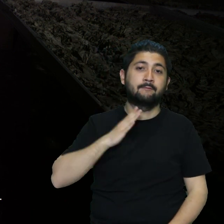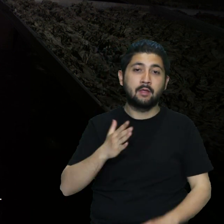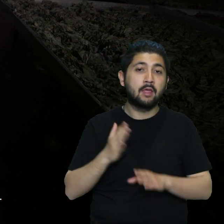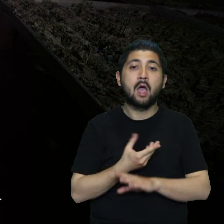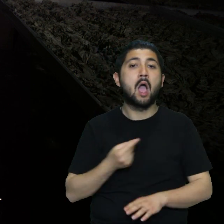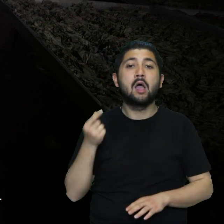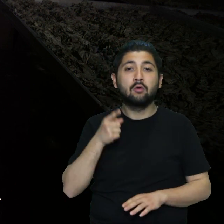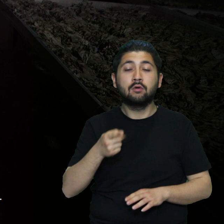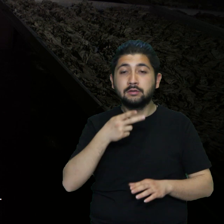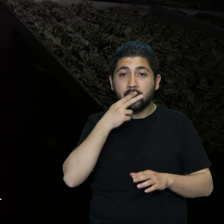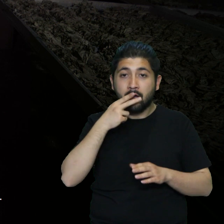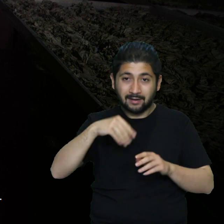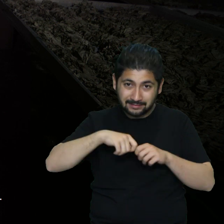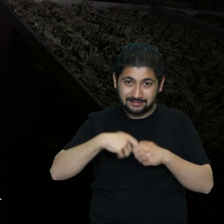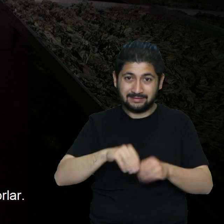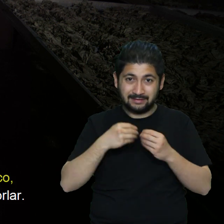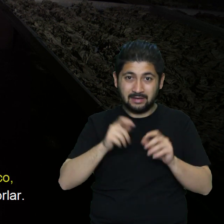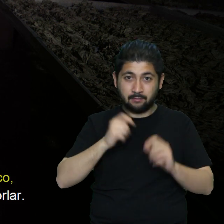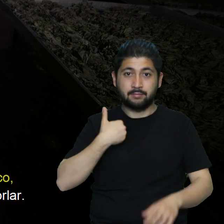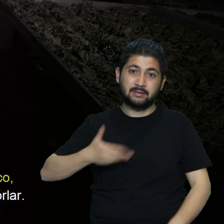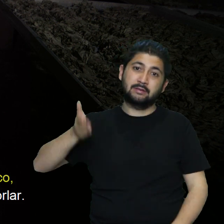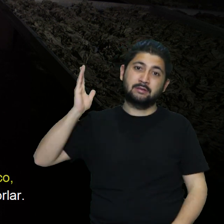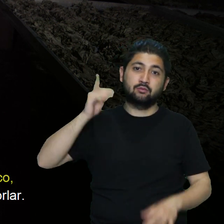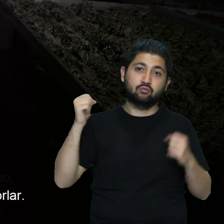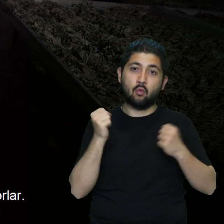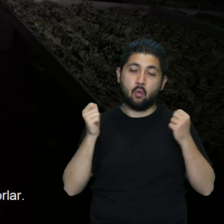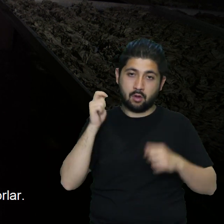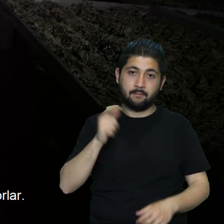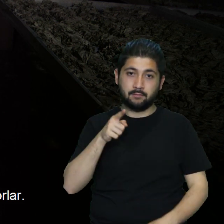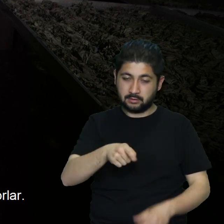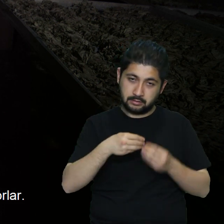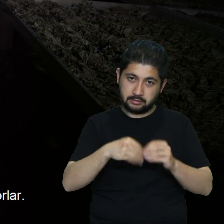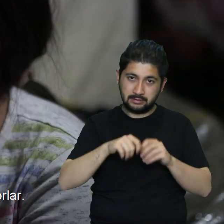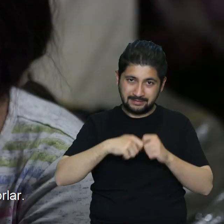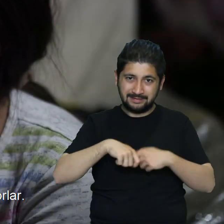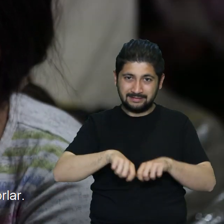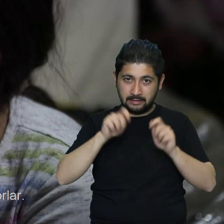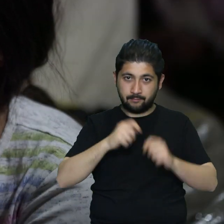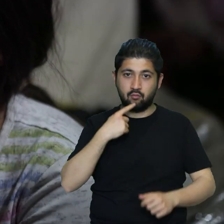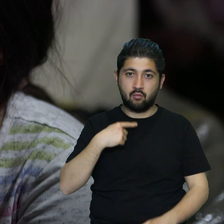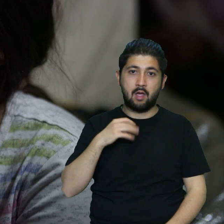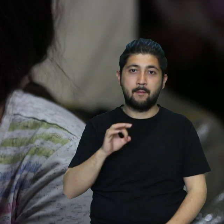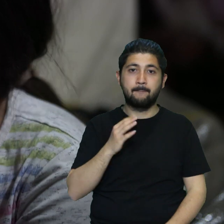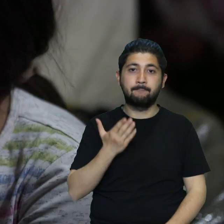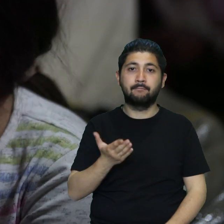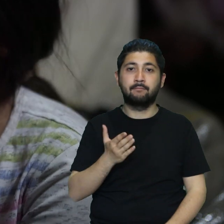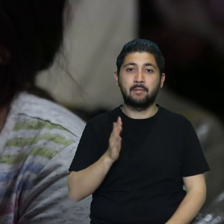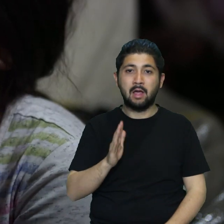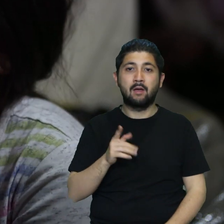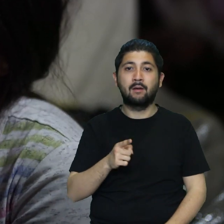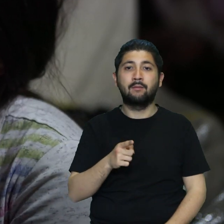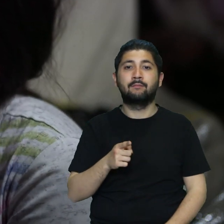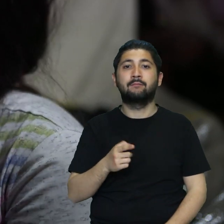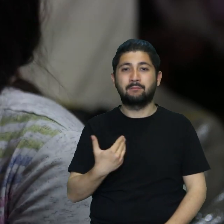Niye kaçtın, bu tütünü sen kıracaksın, biz gideceğiz soğukta, sen kıracaksın diyorlar. Yani